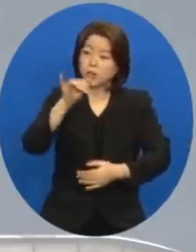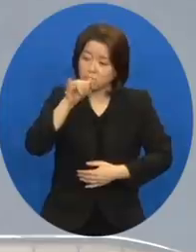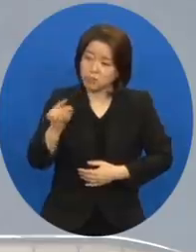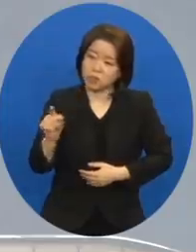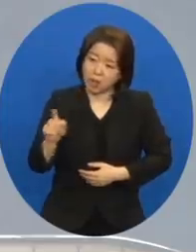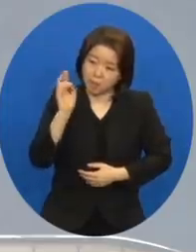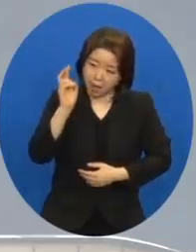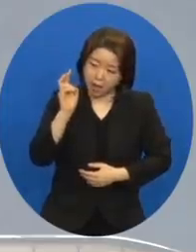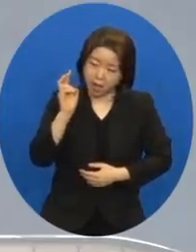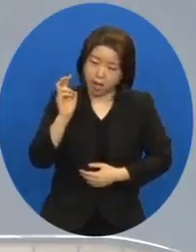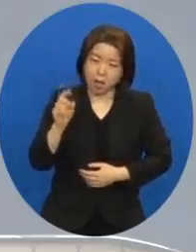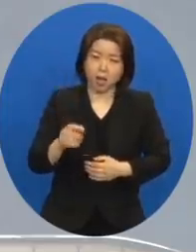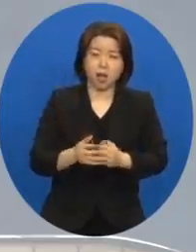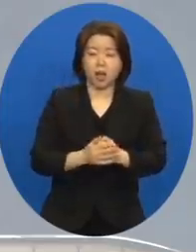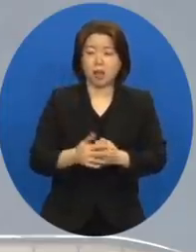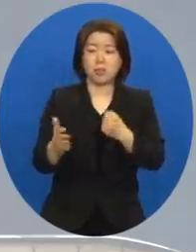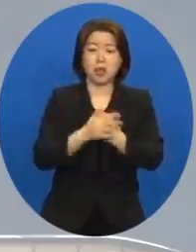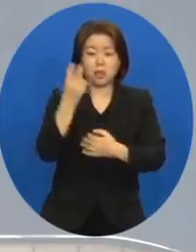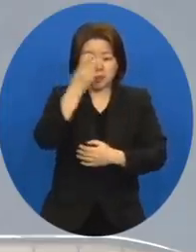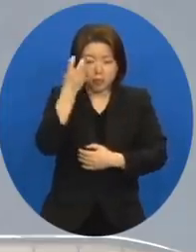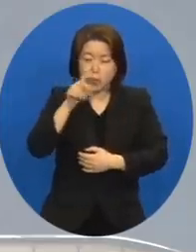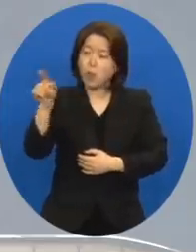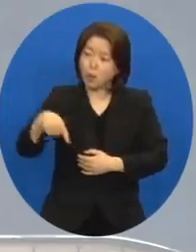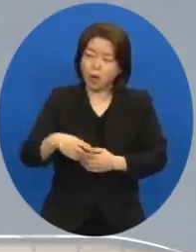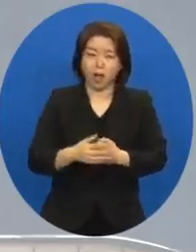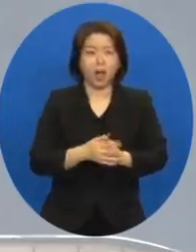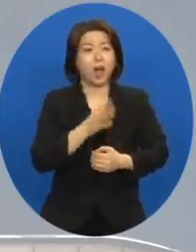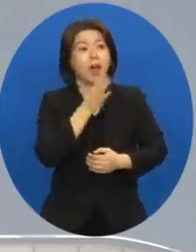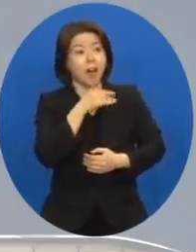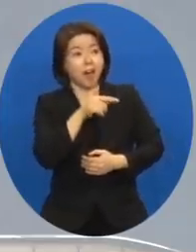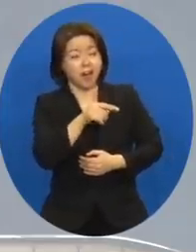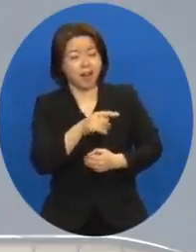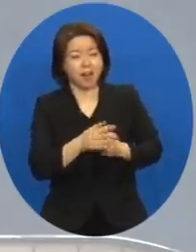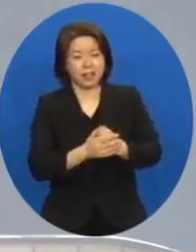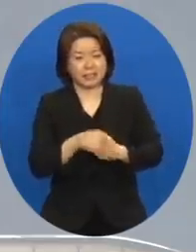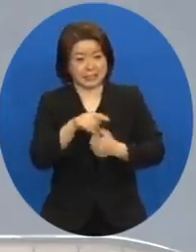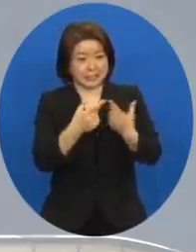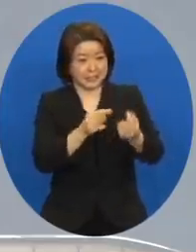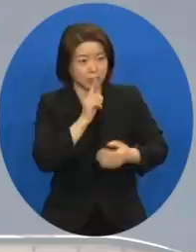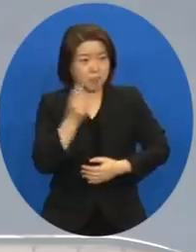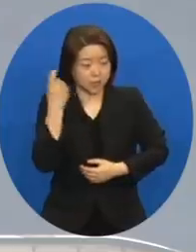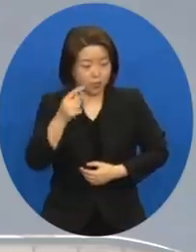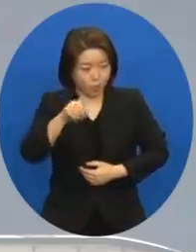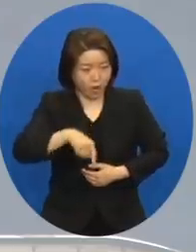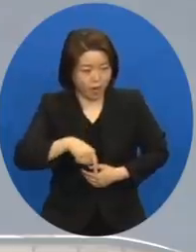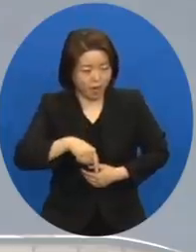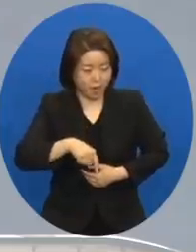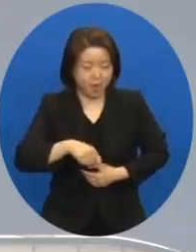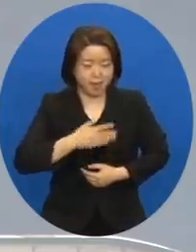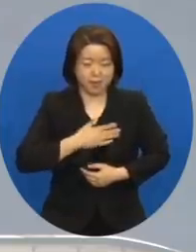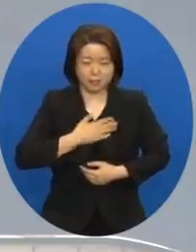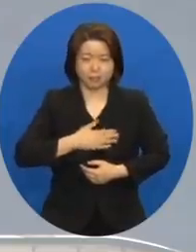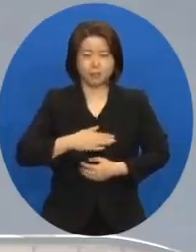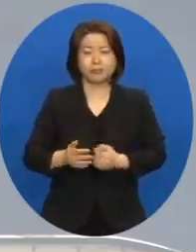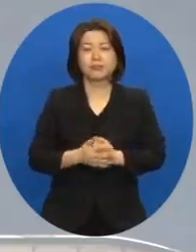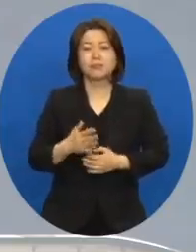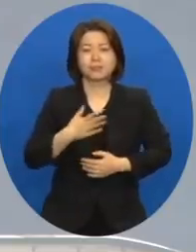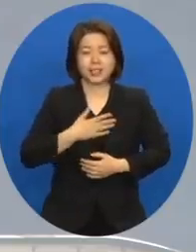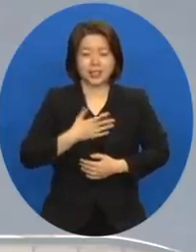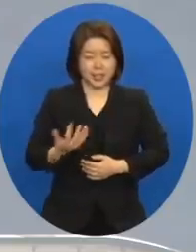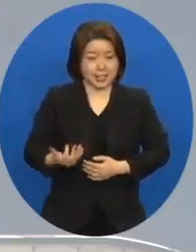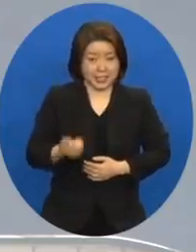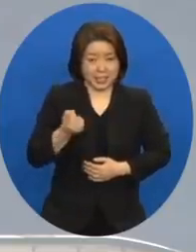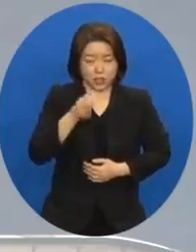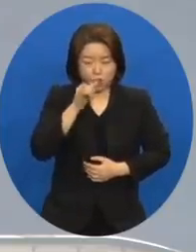아니겠느냐 그래서 조 살아 왔습니다 아 그렇군요 그런 말을 듣고 오신 거군요 그러면 제가 다 제가